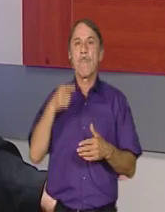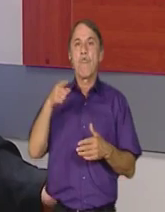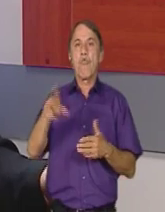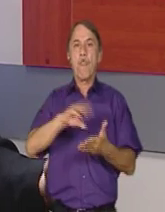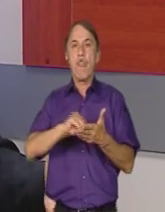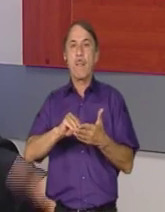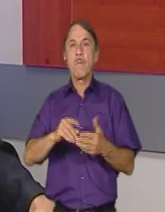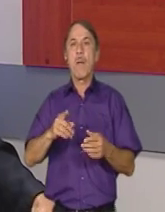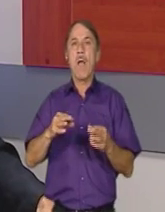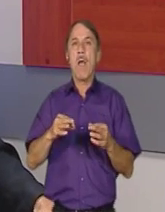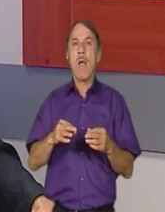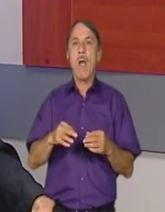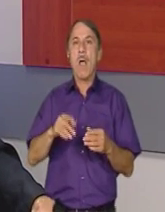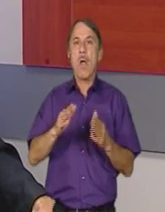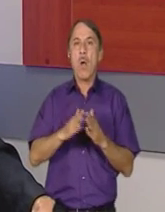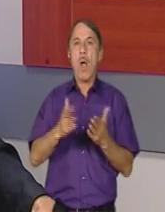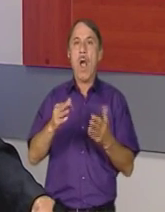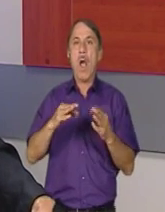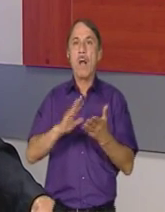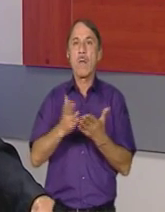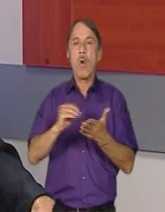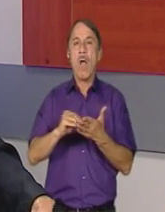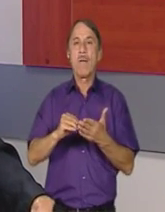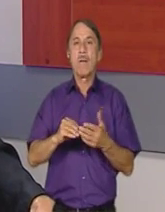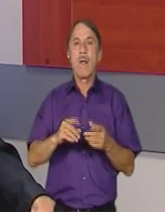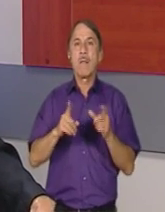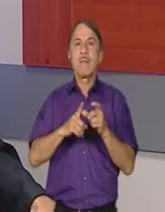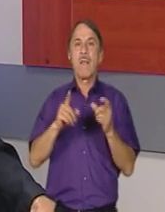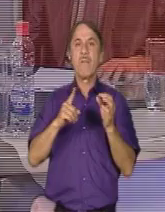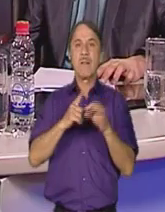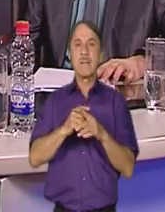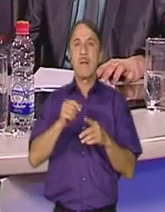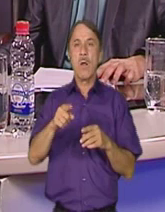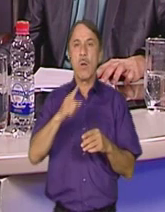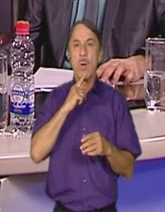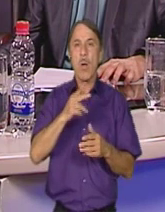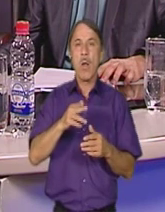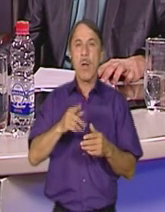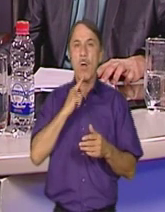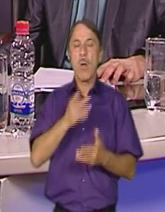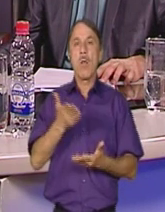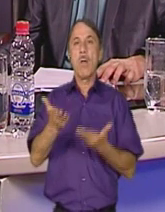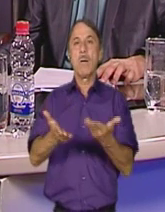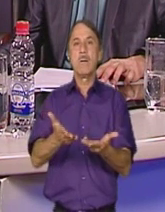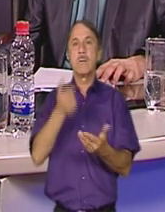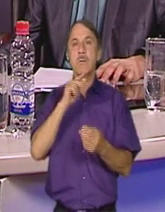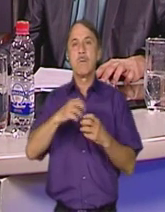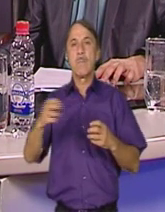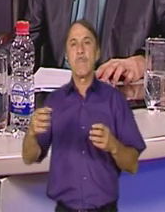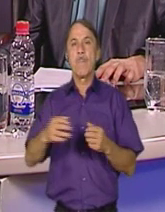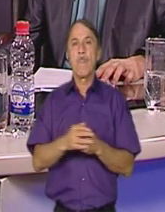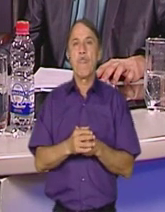suštinu. Onda napišem, kažem, aforizme, knjigu aforizama o aforizmu, definicije o definiciji, pojmovi o pojmu, oko